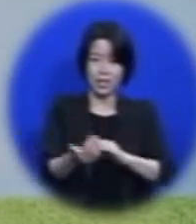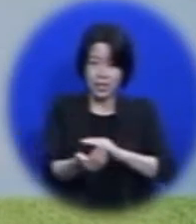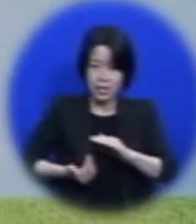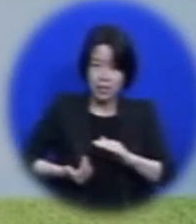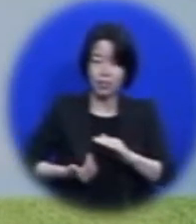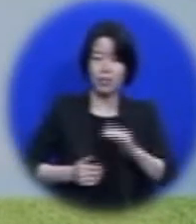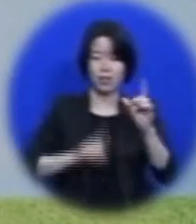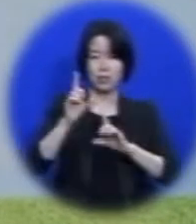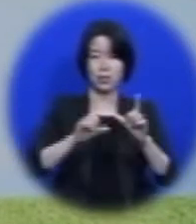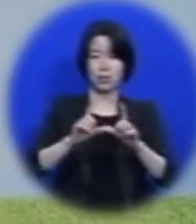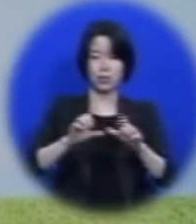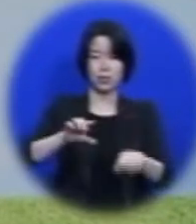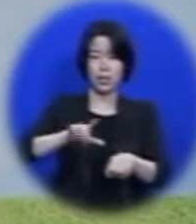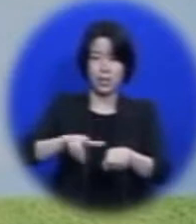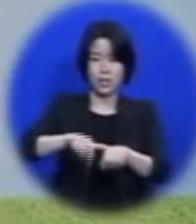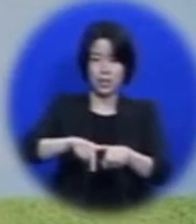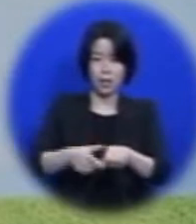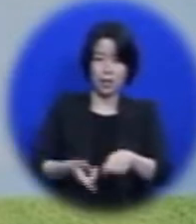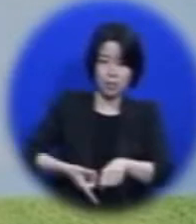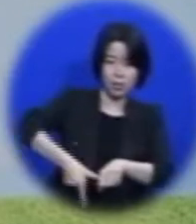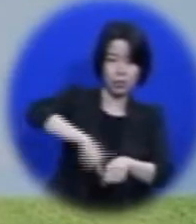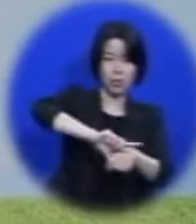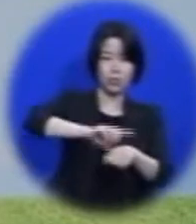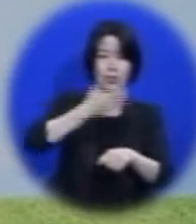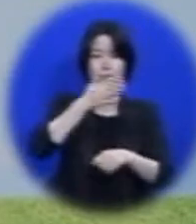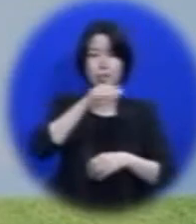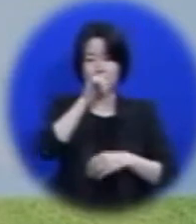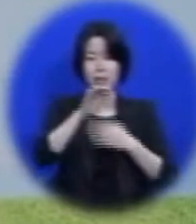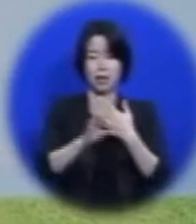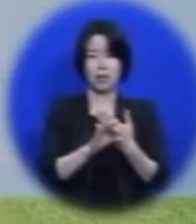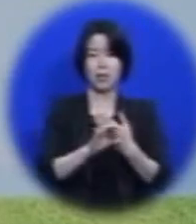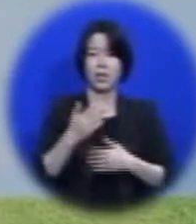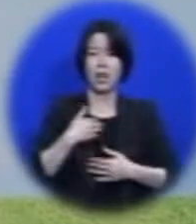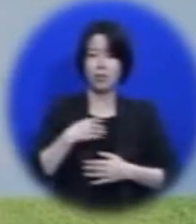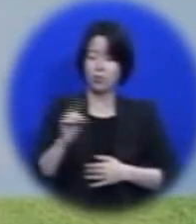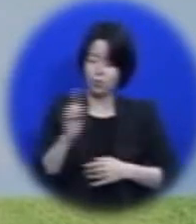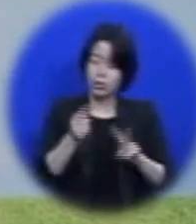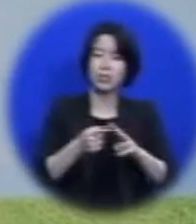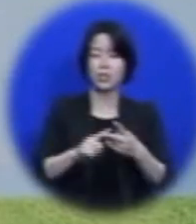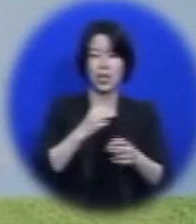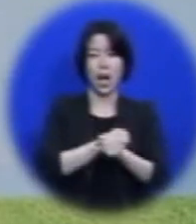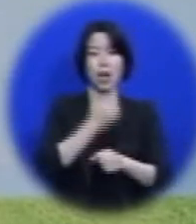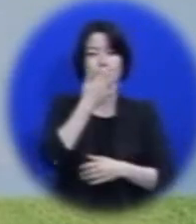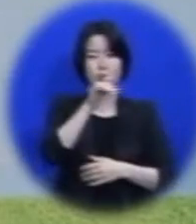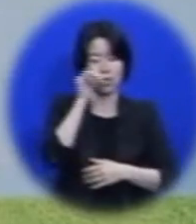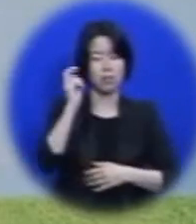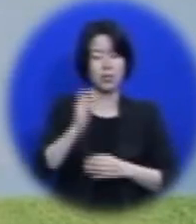상태로 시계바늘을 돌릴 수만 있다면 나는 무엇이든지 할 것입니다.